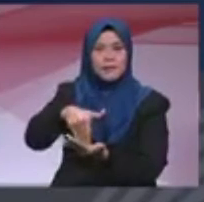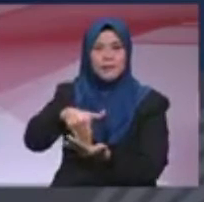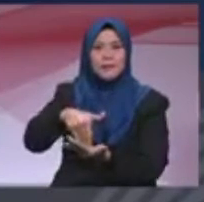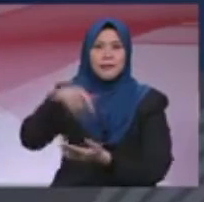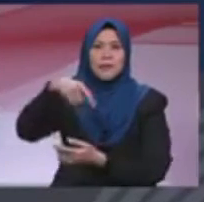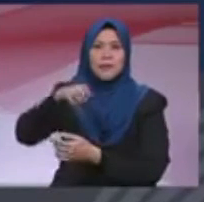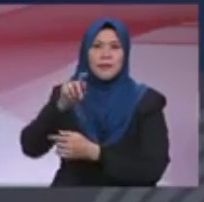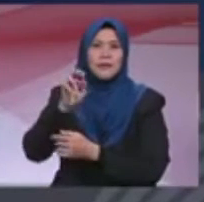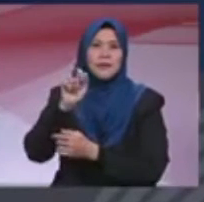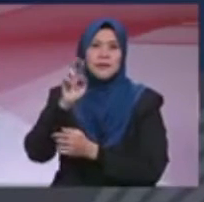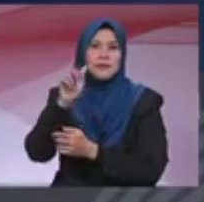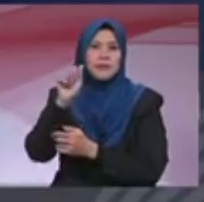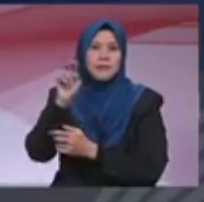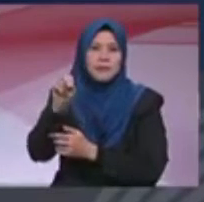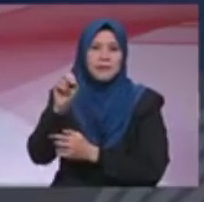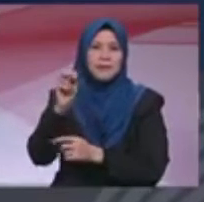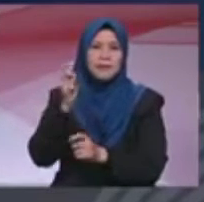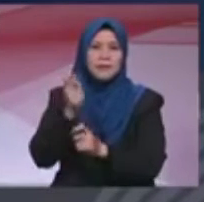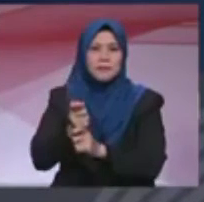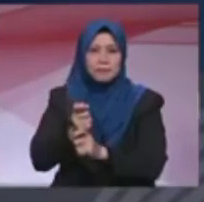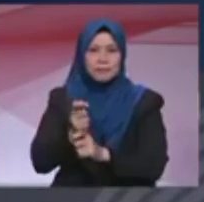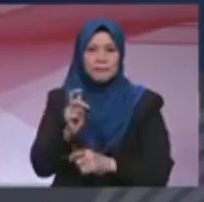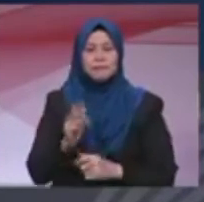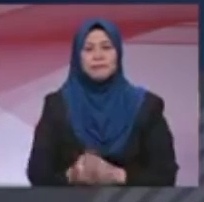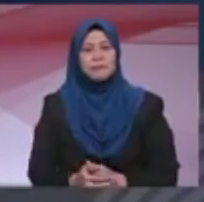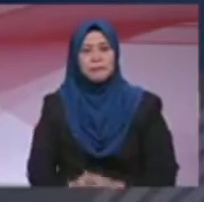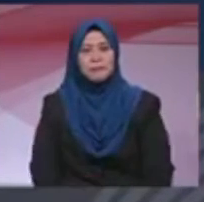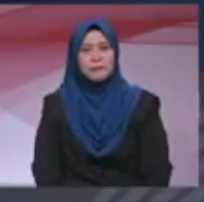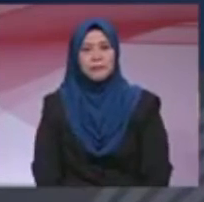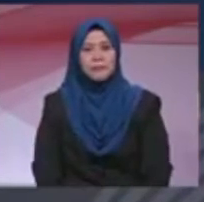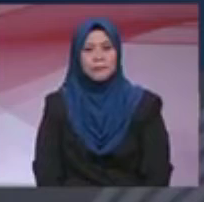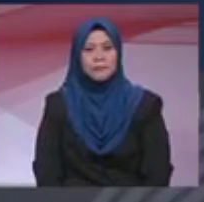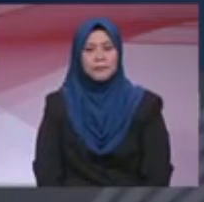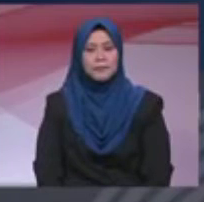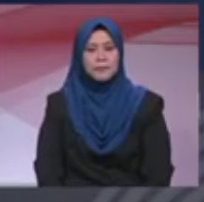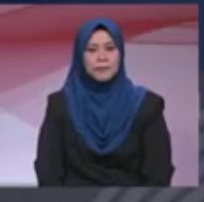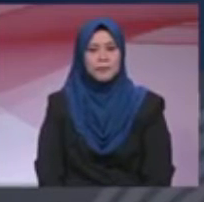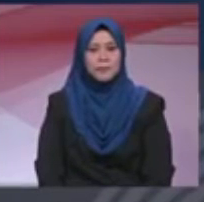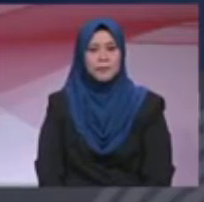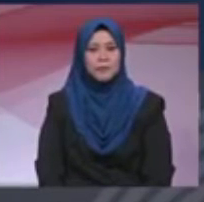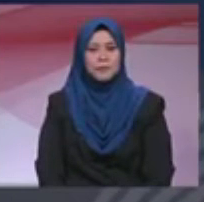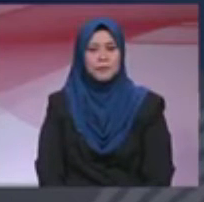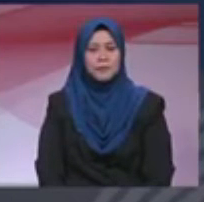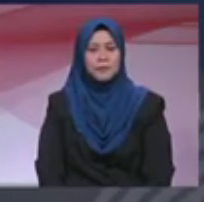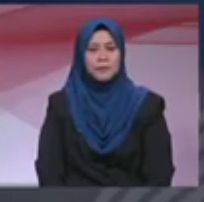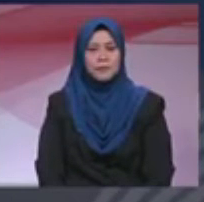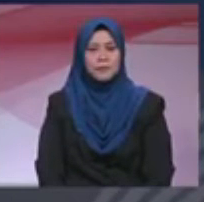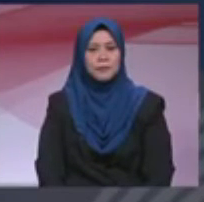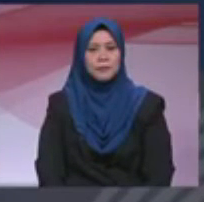kita tetapkan. Okey, ada lagi? Silakan.